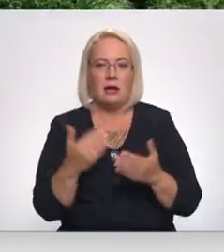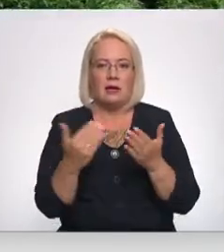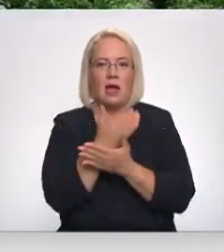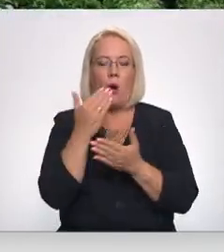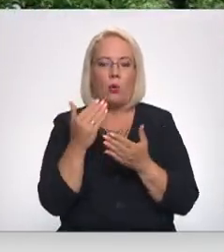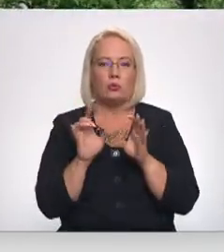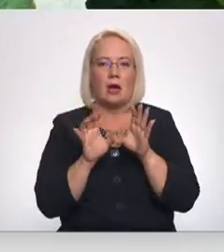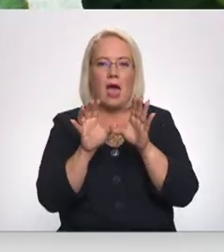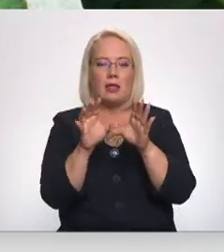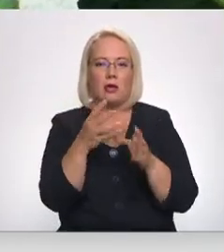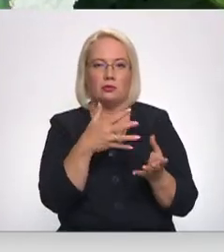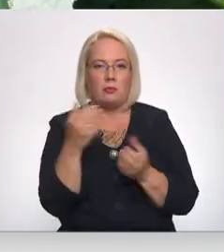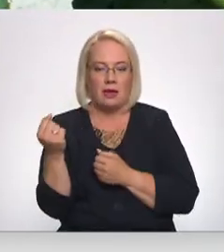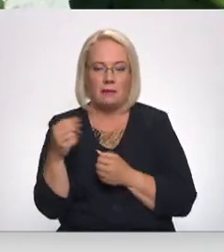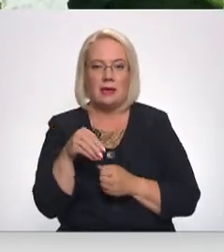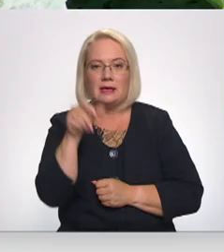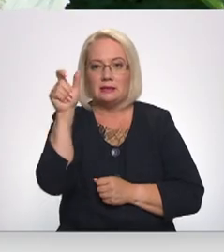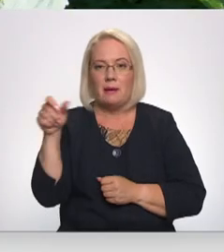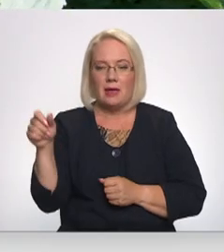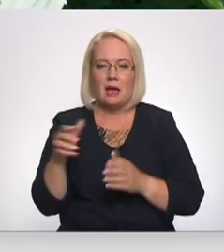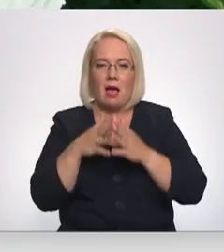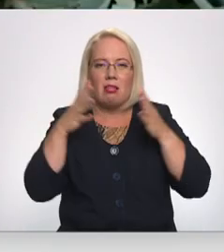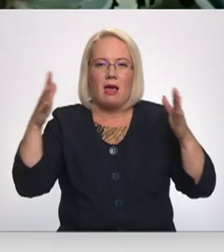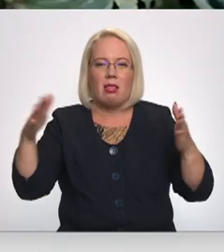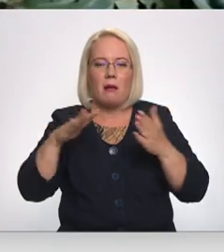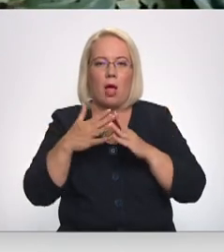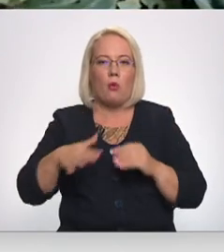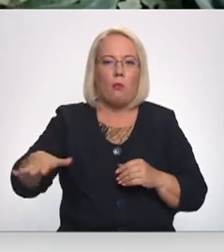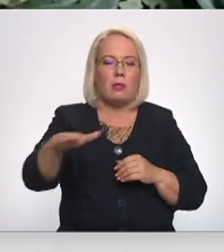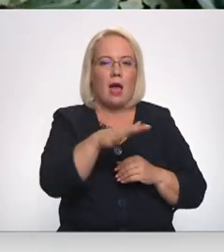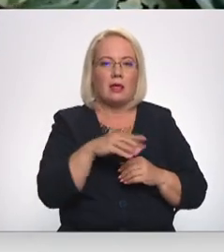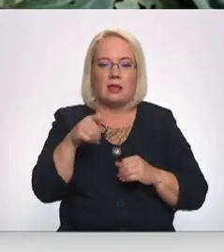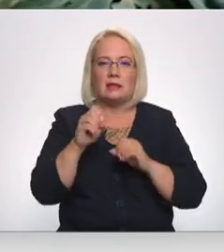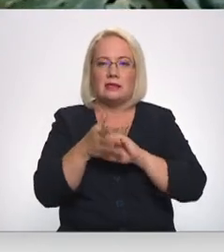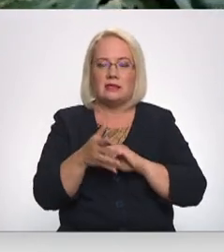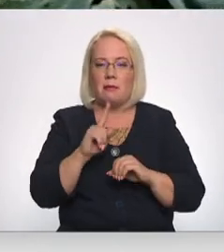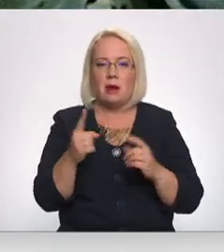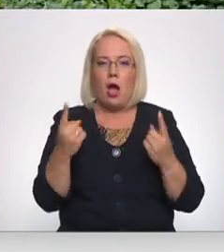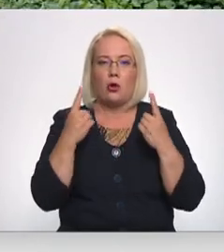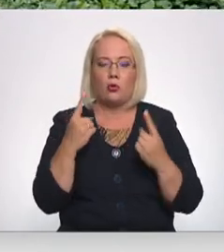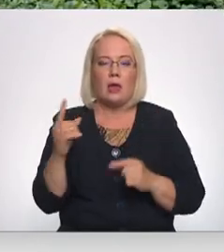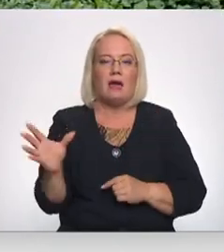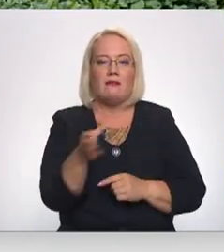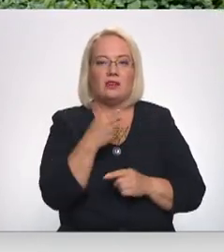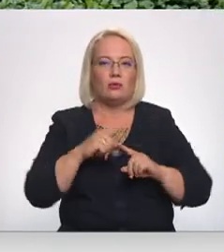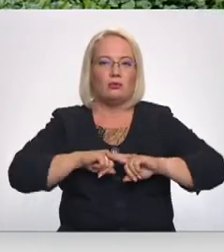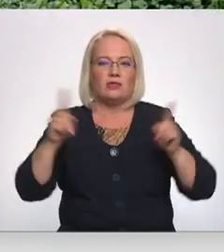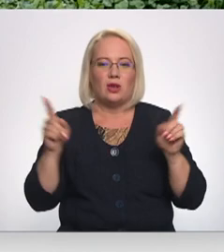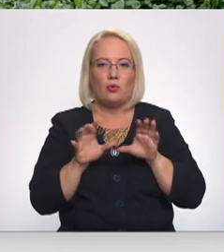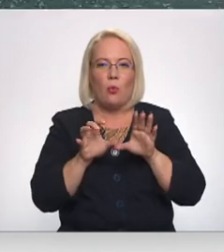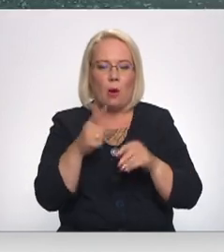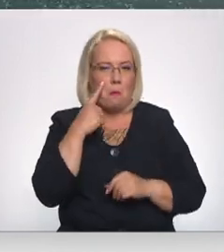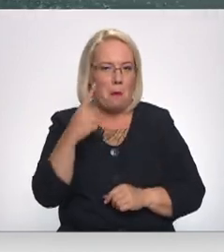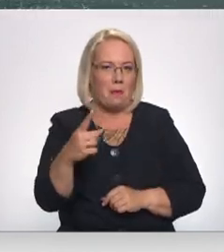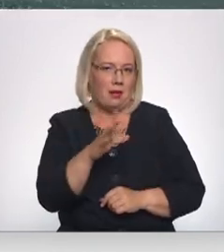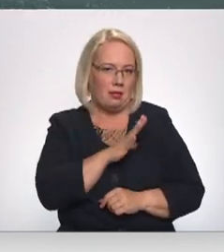jaunus kaitēkļus. Zemniekiem ar lielākām lauku platībām šāda sistēma ir ļoti aktuāla, jo ne visur uzreiz kaitēkļus var